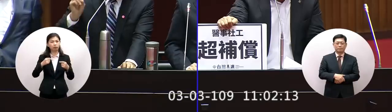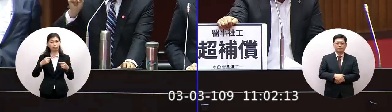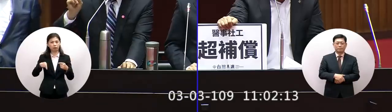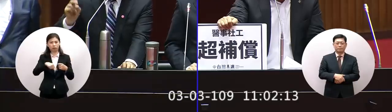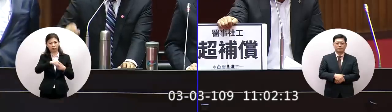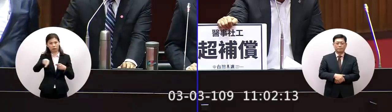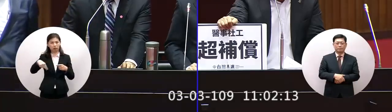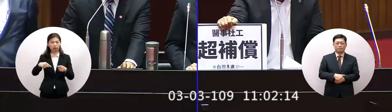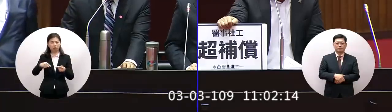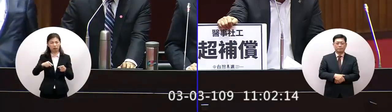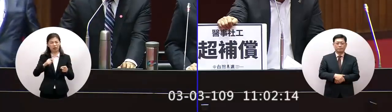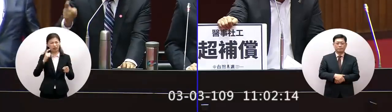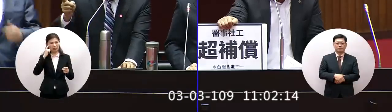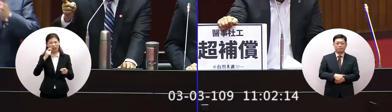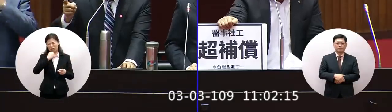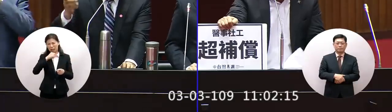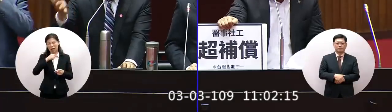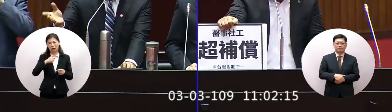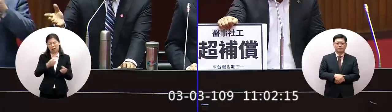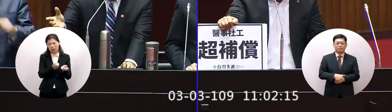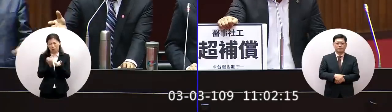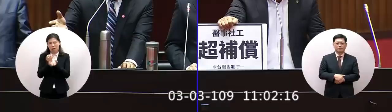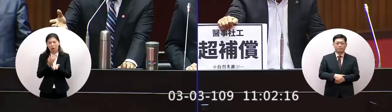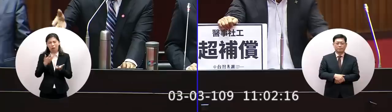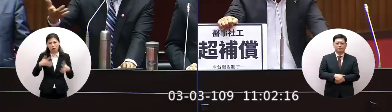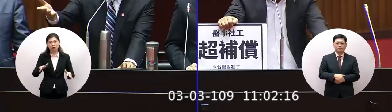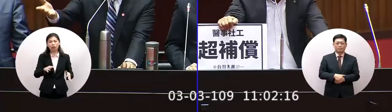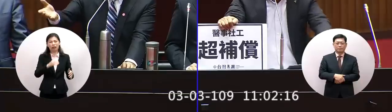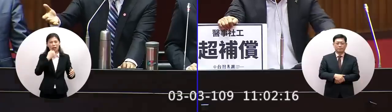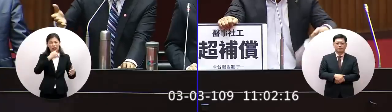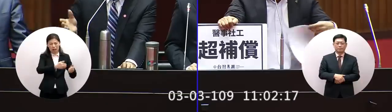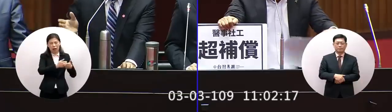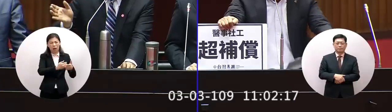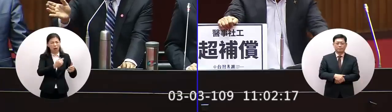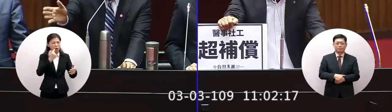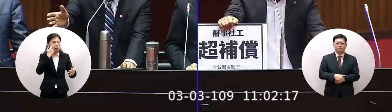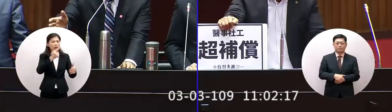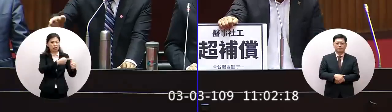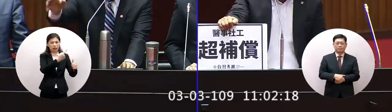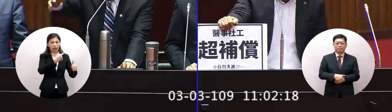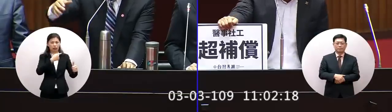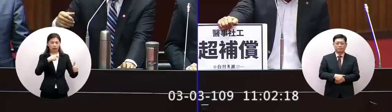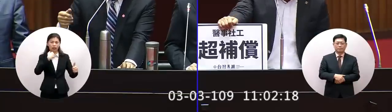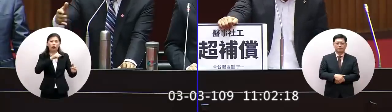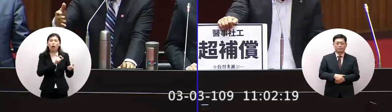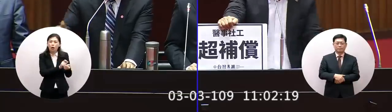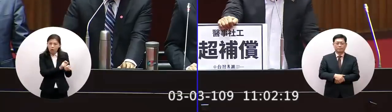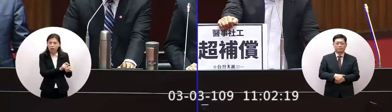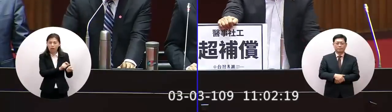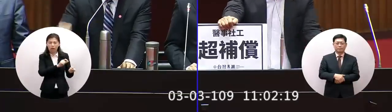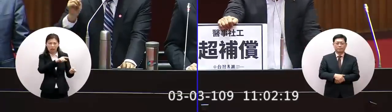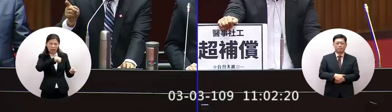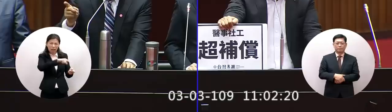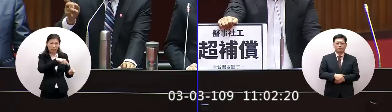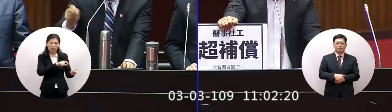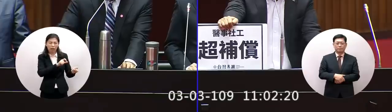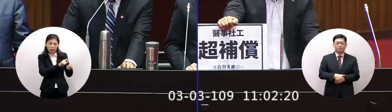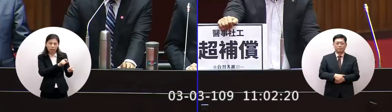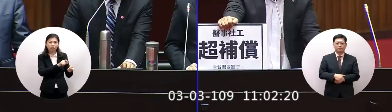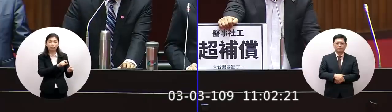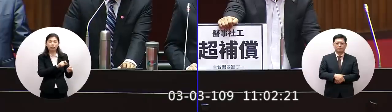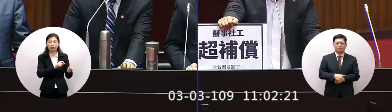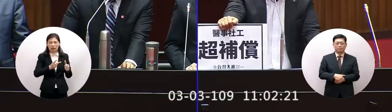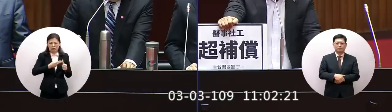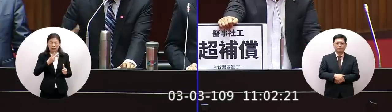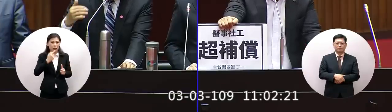一定是第二惨的国家，就是讲。中国上惨，啊，过来，因为台湾那边上近，往来上密切，所以一定